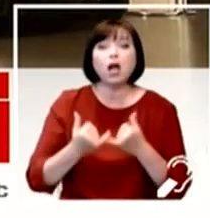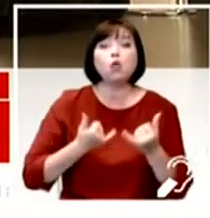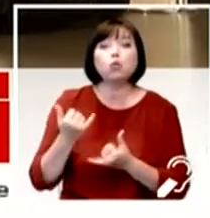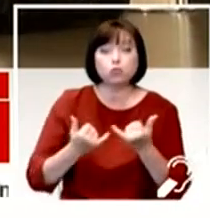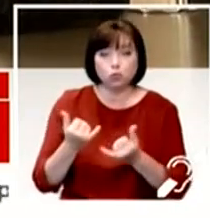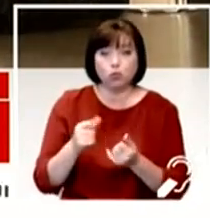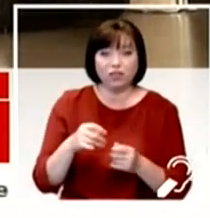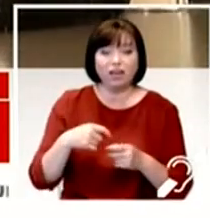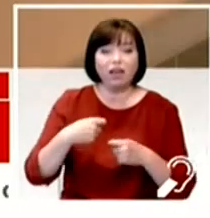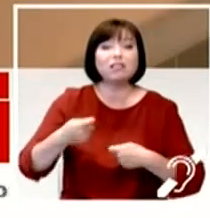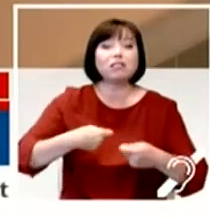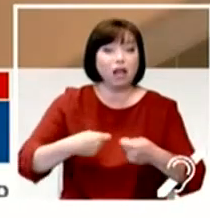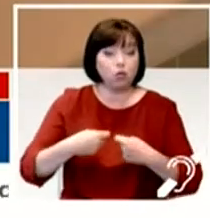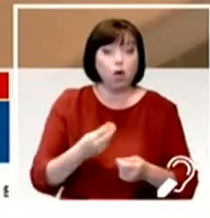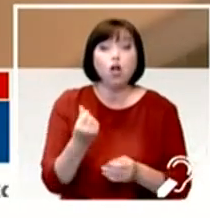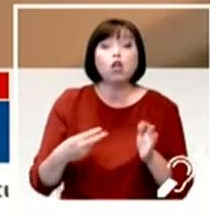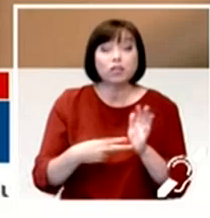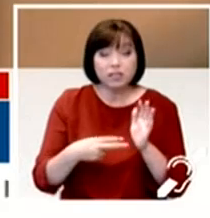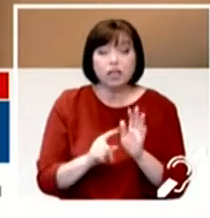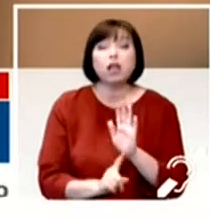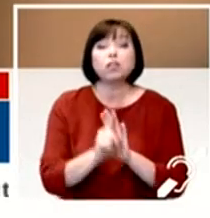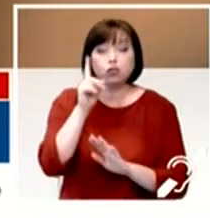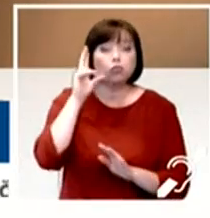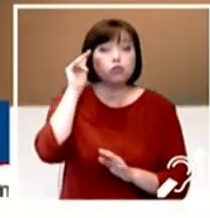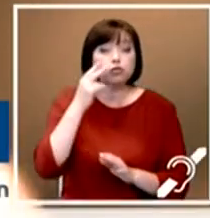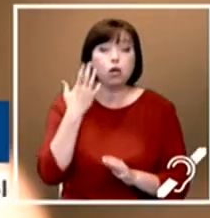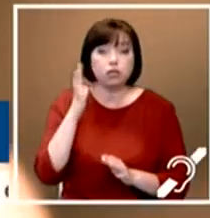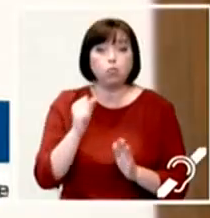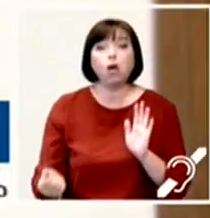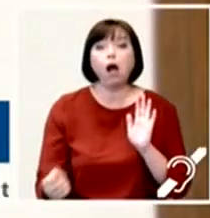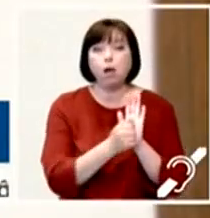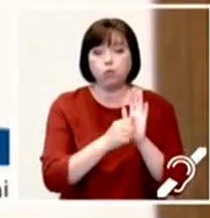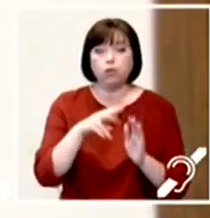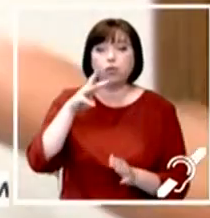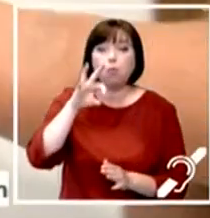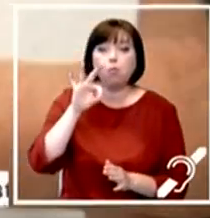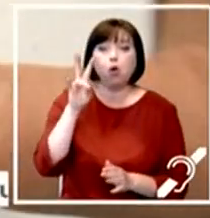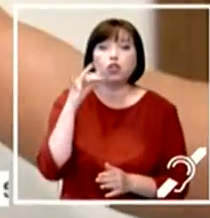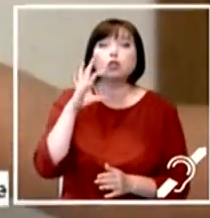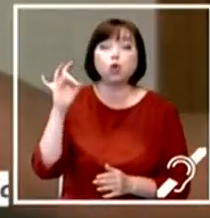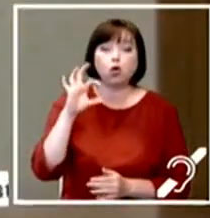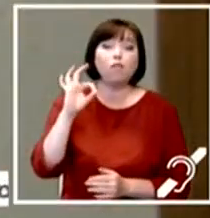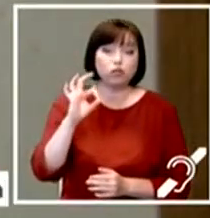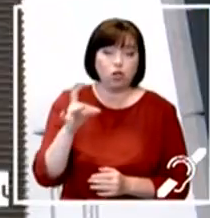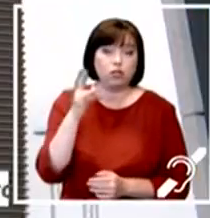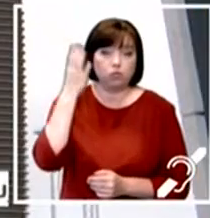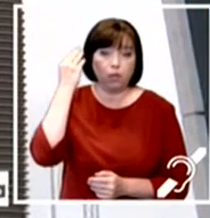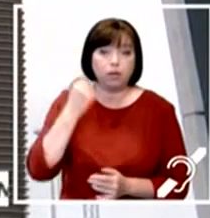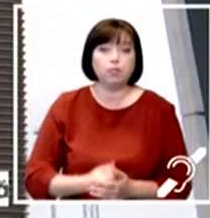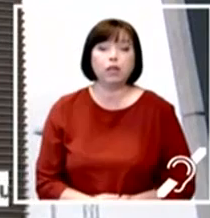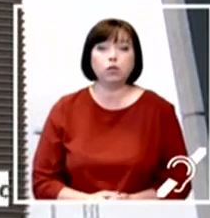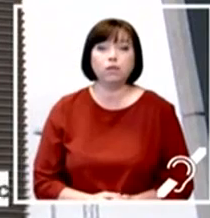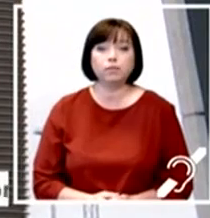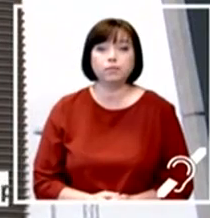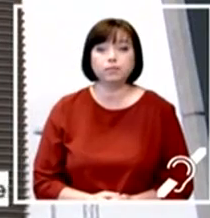de distribuție. Noile prețuri vor intra în vigoare la data publicării hotărârii în Monitorul Oficial al Republicii Moldova.